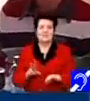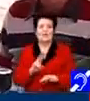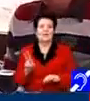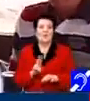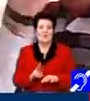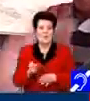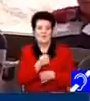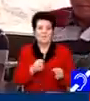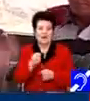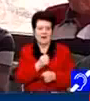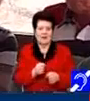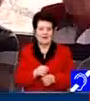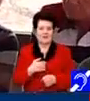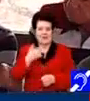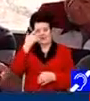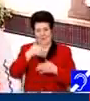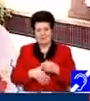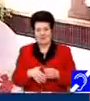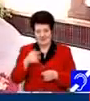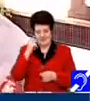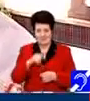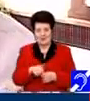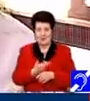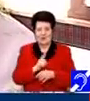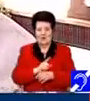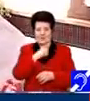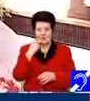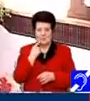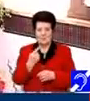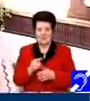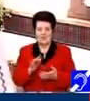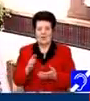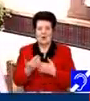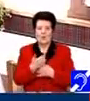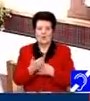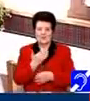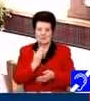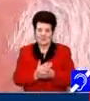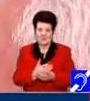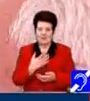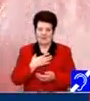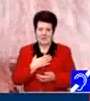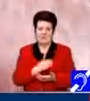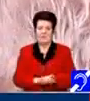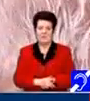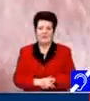tăiat mămăligă, dar asta nu înseamnă că nu mă pricep, reflex. Foarte mulți oaspeți străini avem la pensiunea noastră.